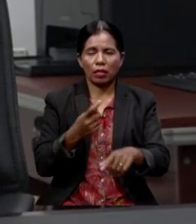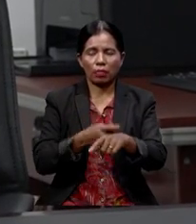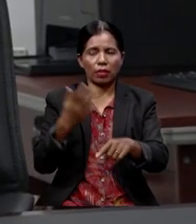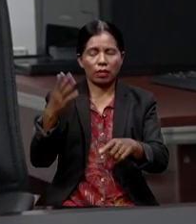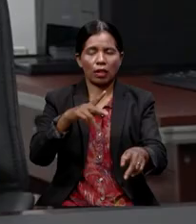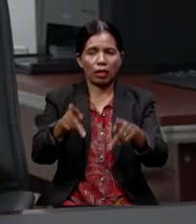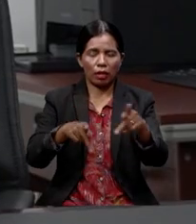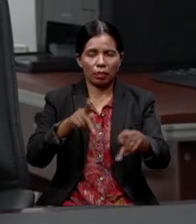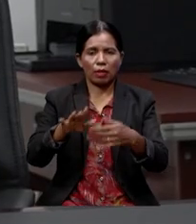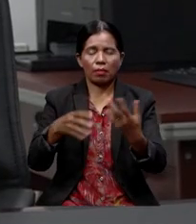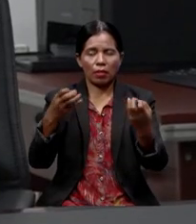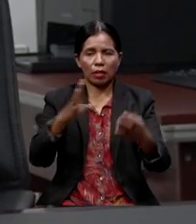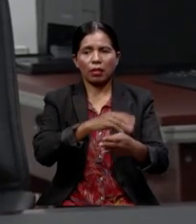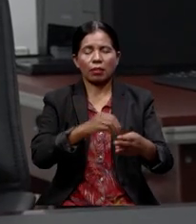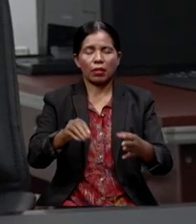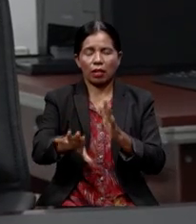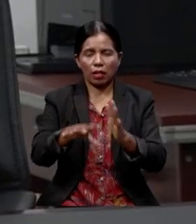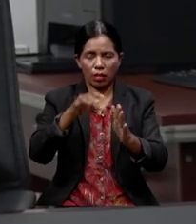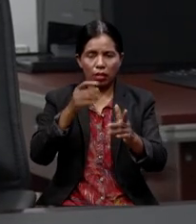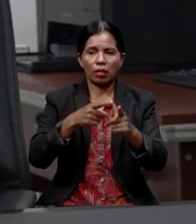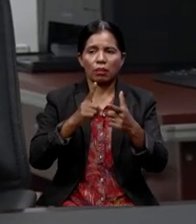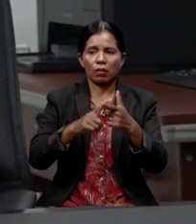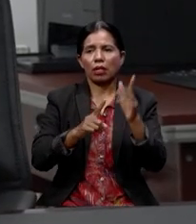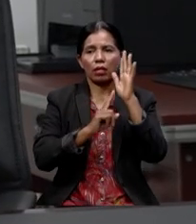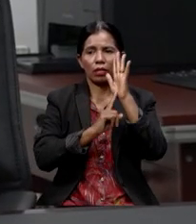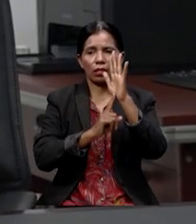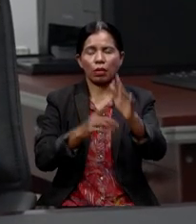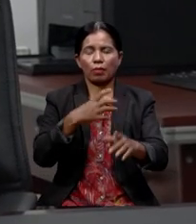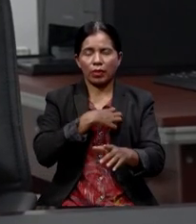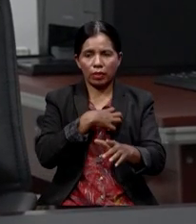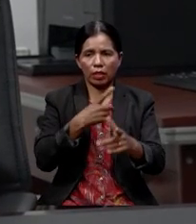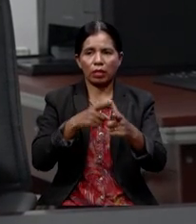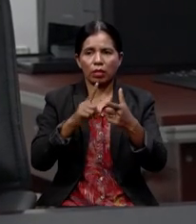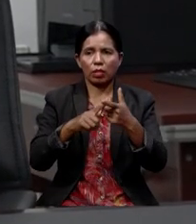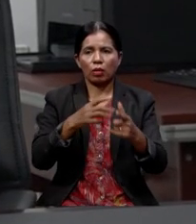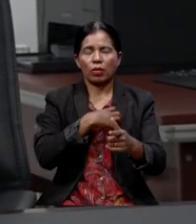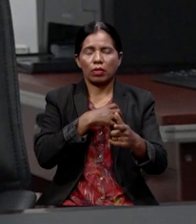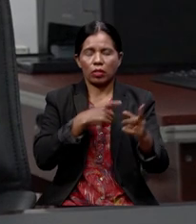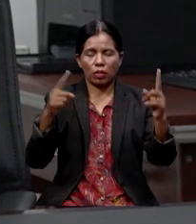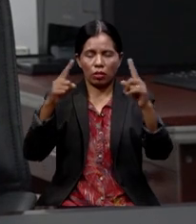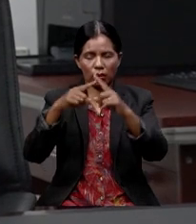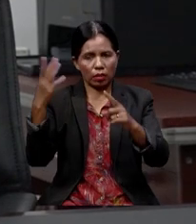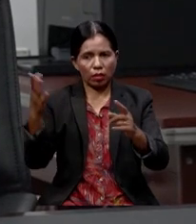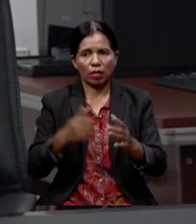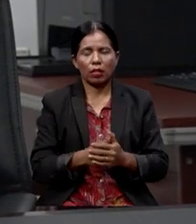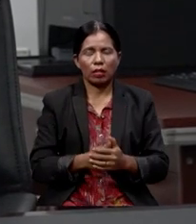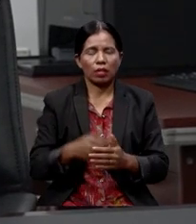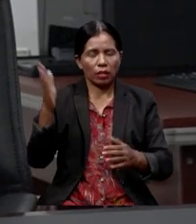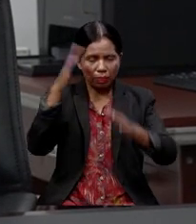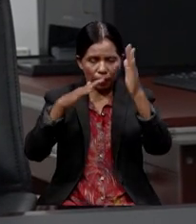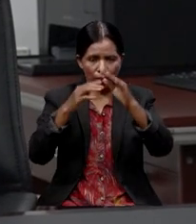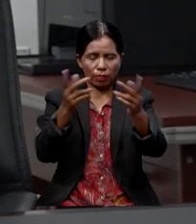kumdale sira maka hetan e depois informa iha polícia e polícia toca na cena ba iha parte na